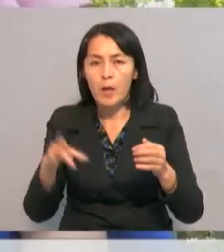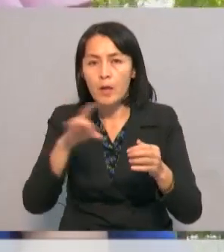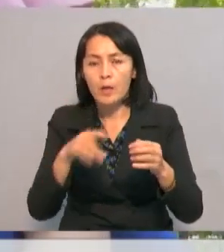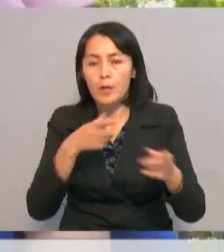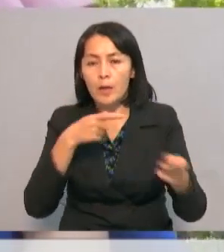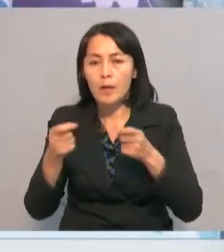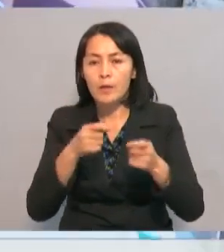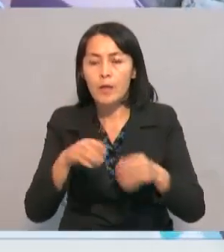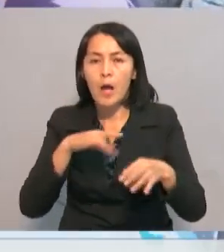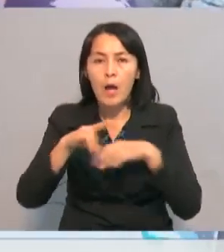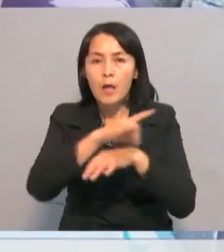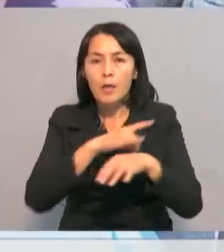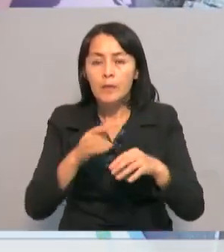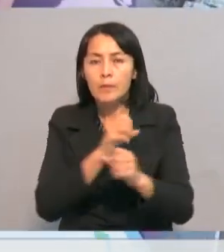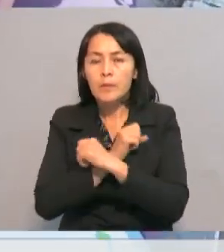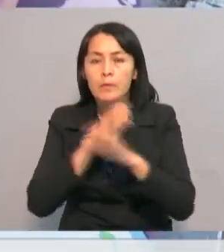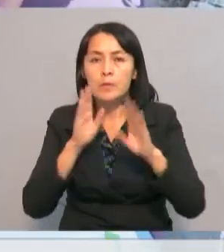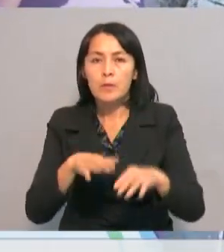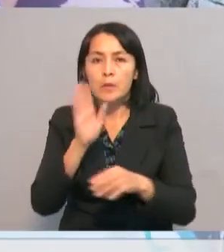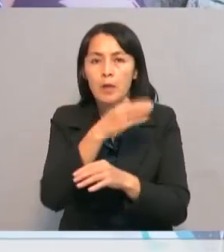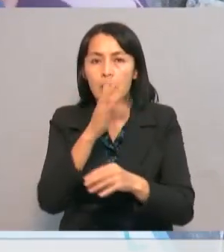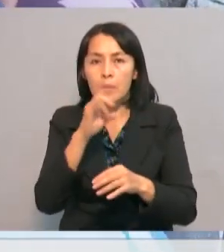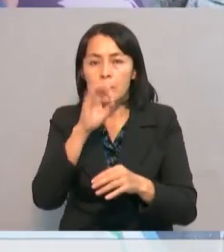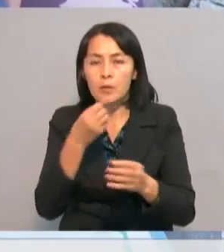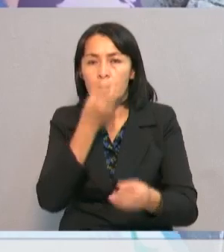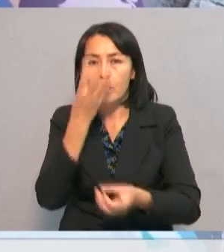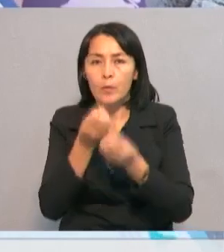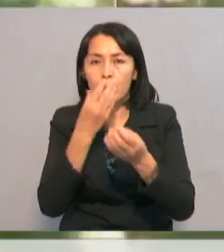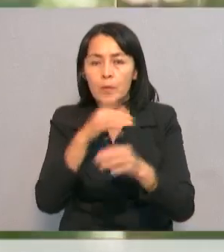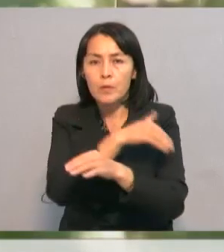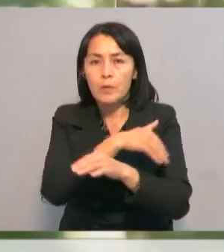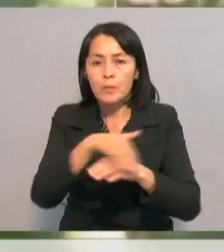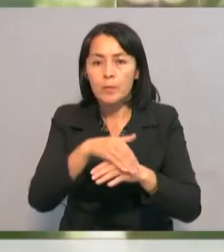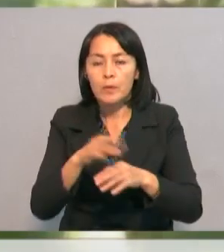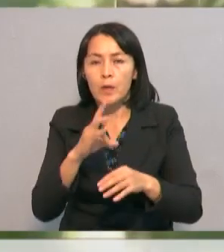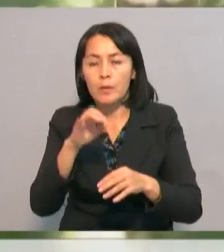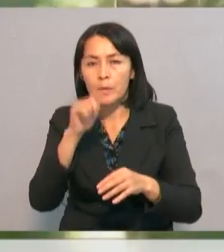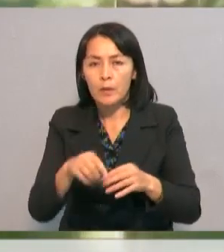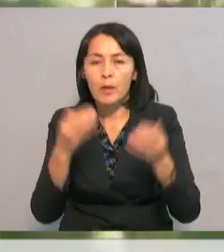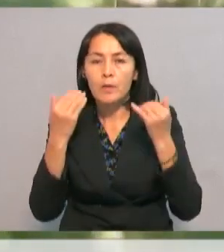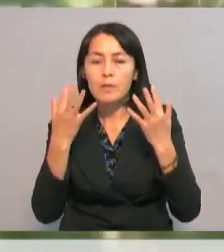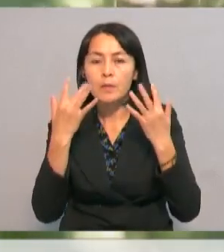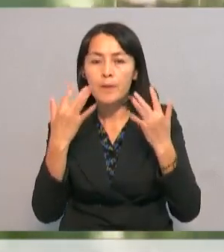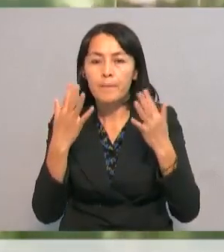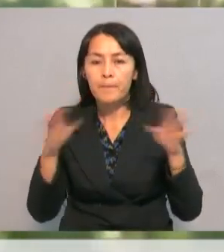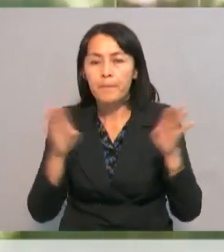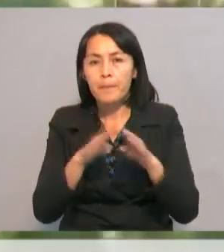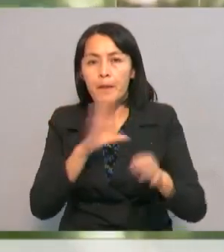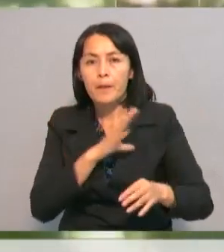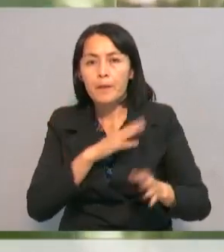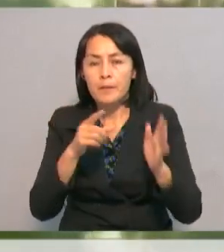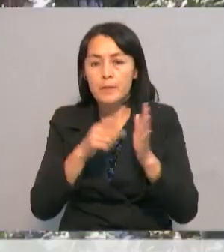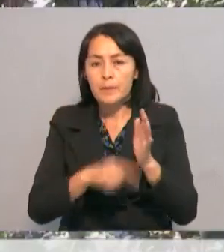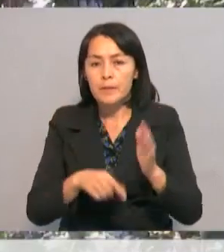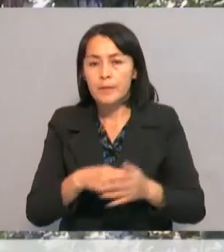акимата аэропорта дендропарка аллеи нурсат и бульвара на улице Назарбекова таким образом Количество маршрути достигло